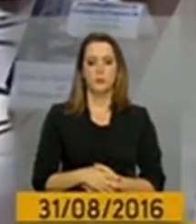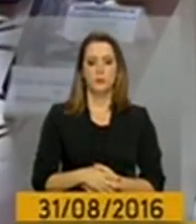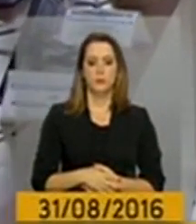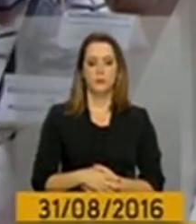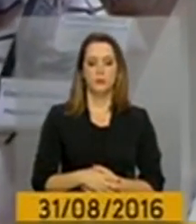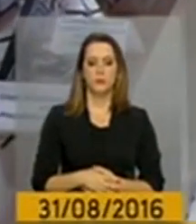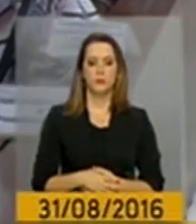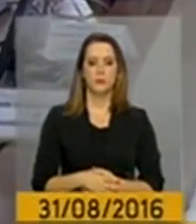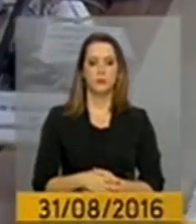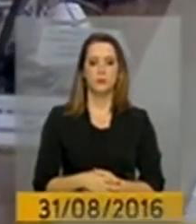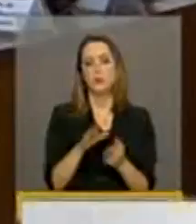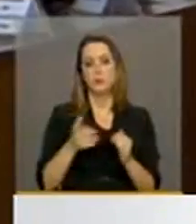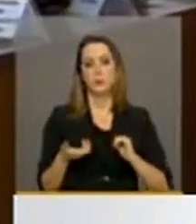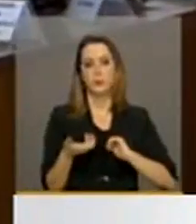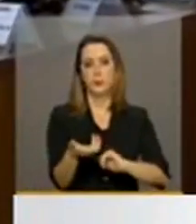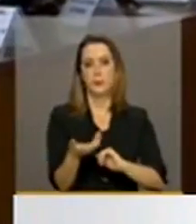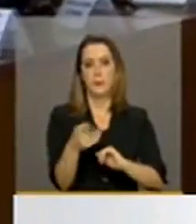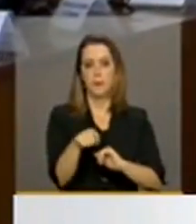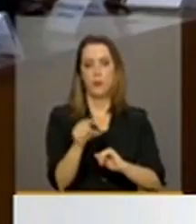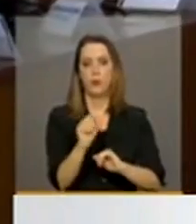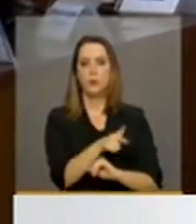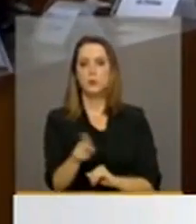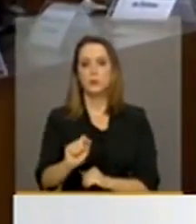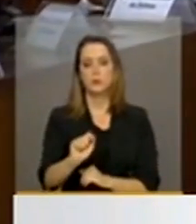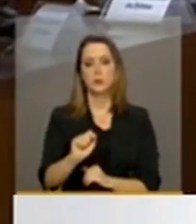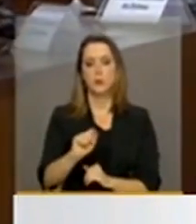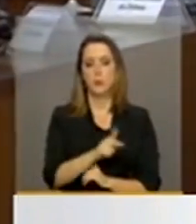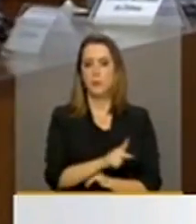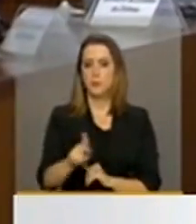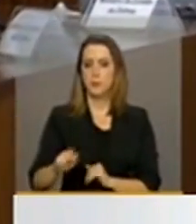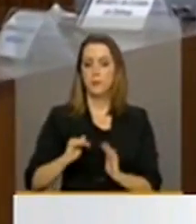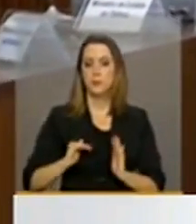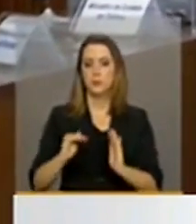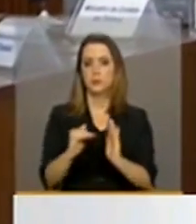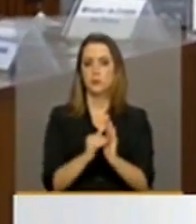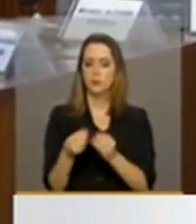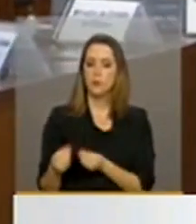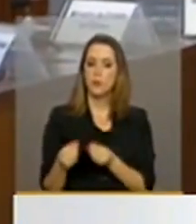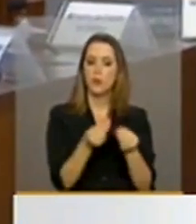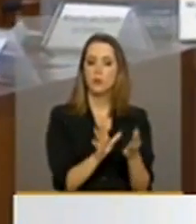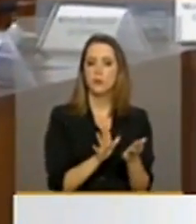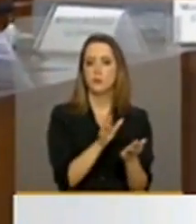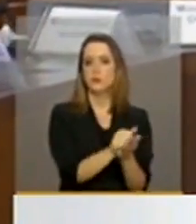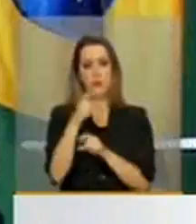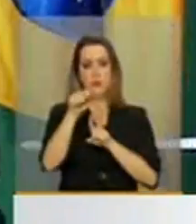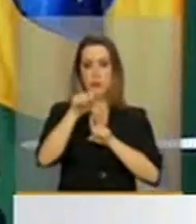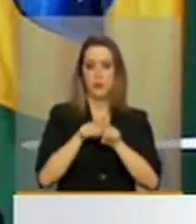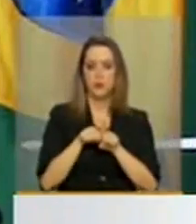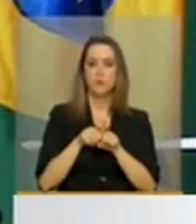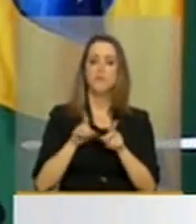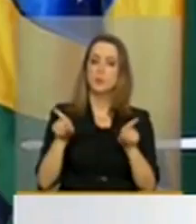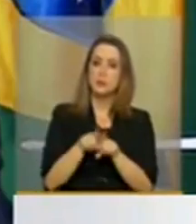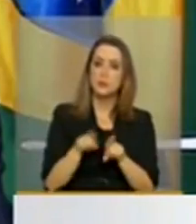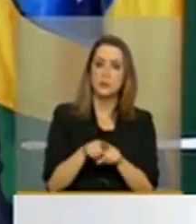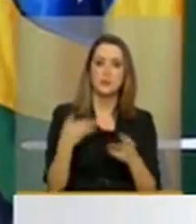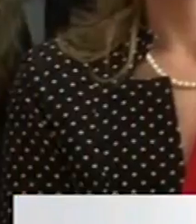michel temer 75 ans a promis une nouvelle ère de deux ans et quatre mois pour remettre le brésil sur les rails lors de sa première réunion